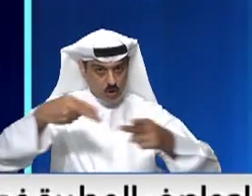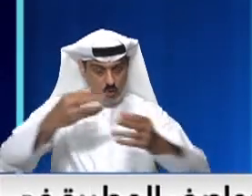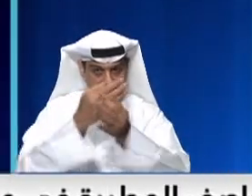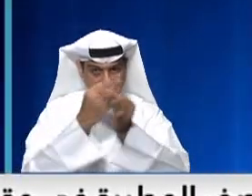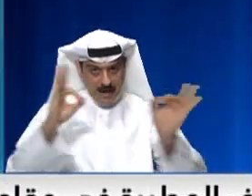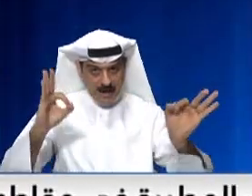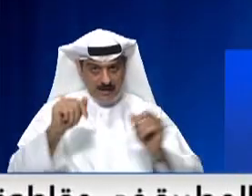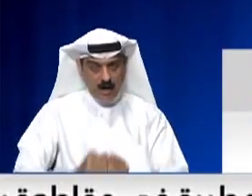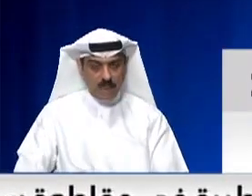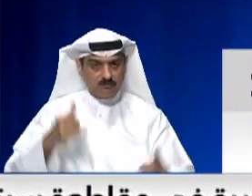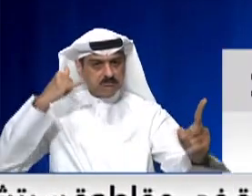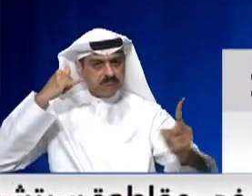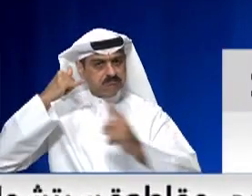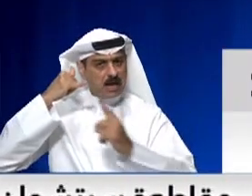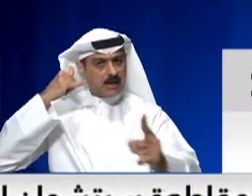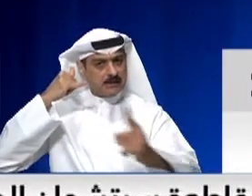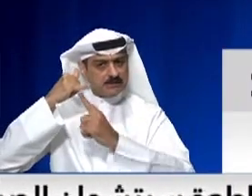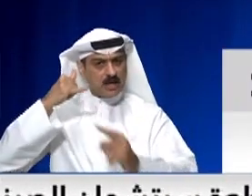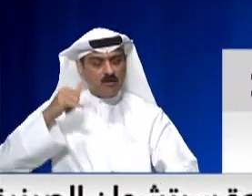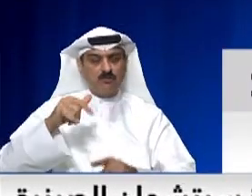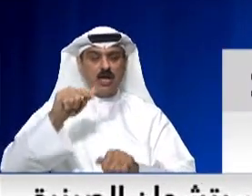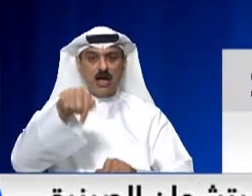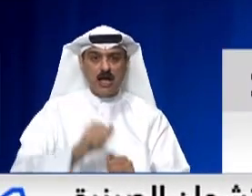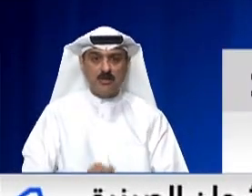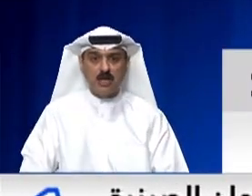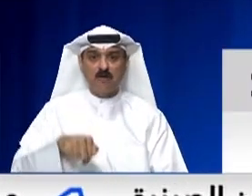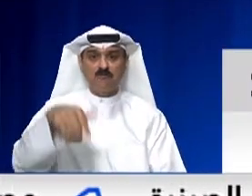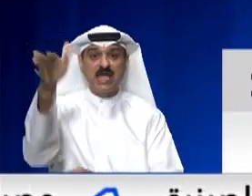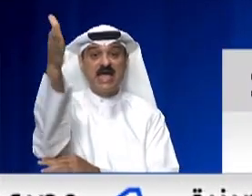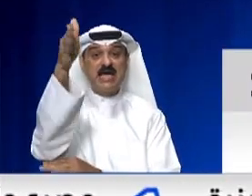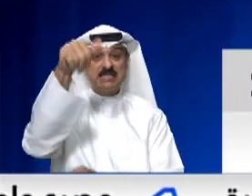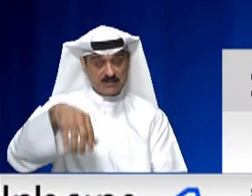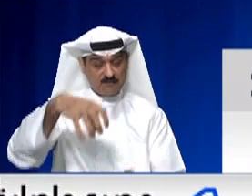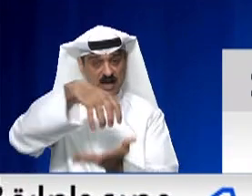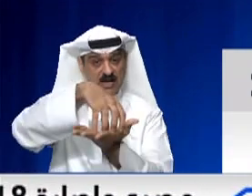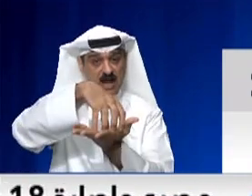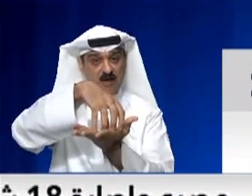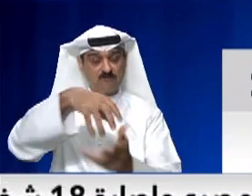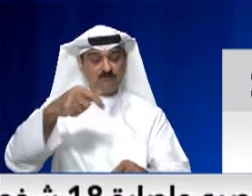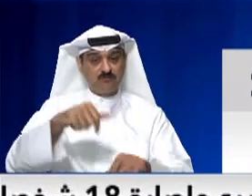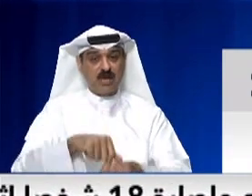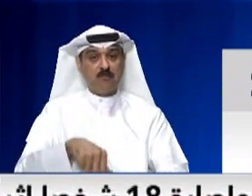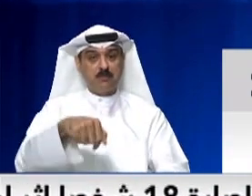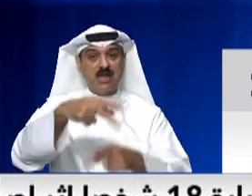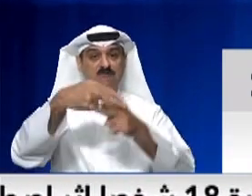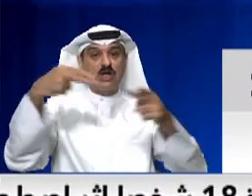إلى التواصل معها ومع القنصليات العامة لدولة الكويت في نيويورك